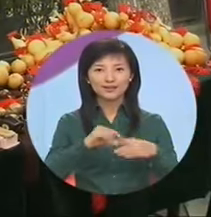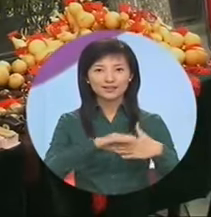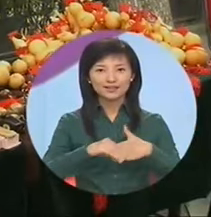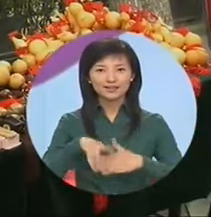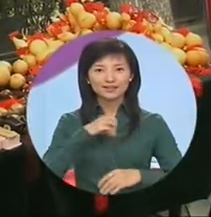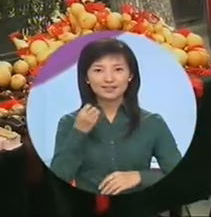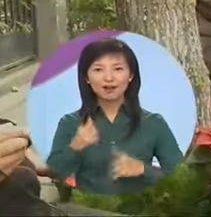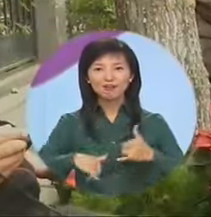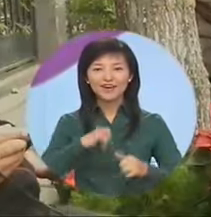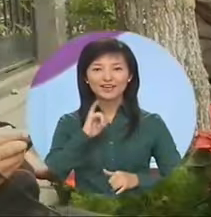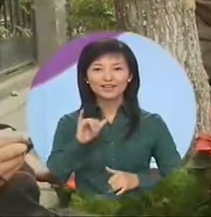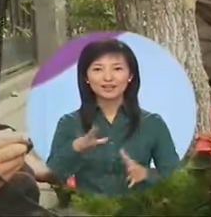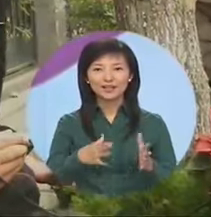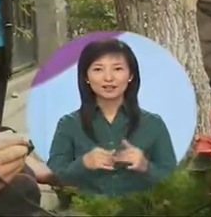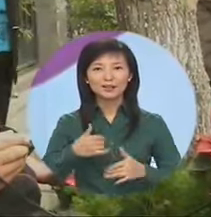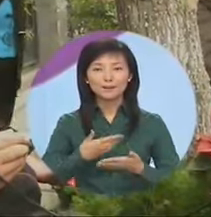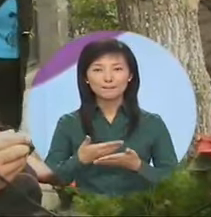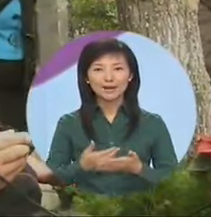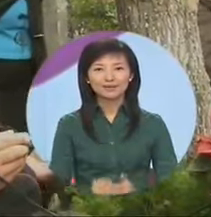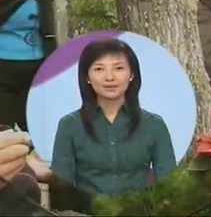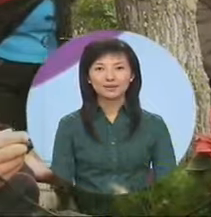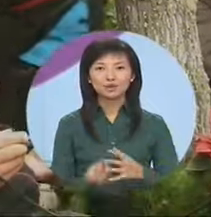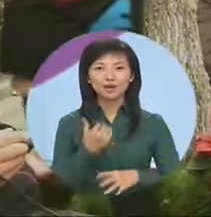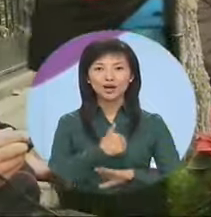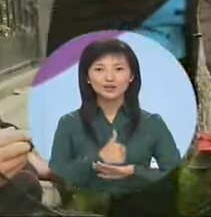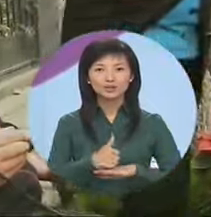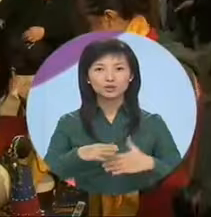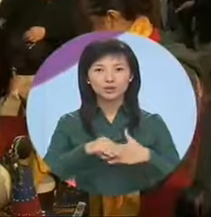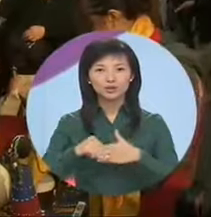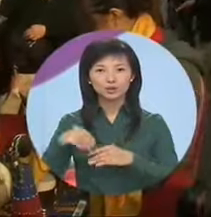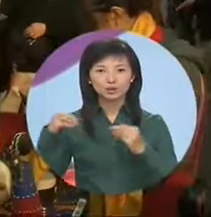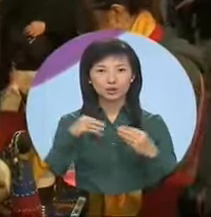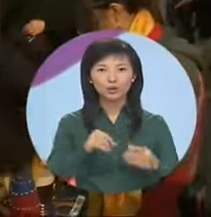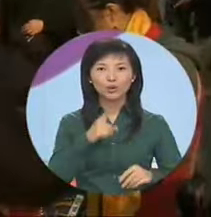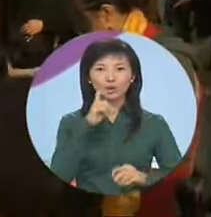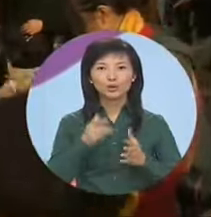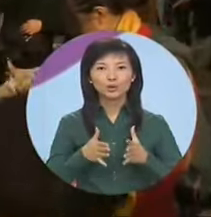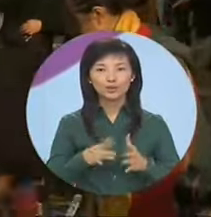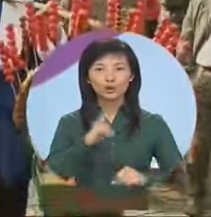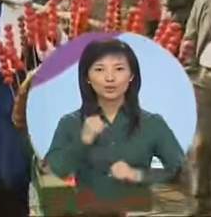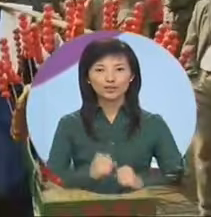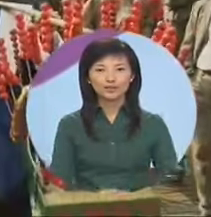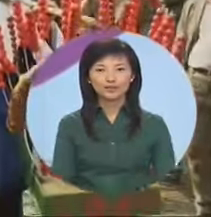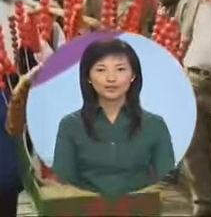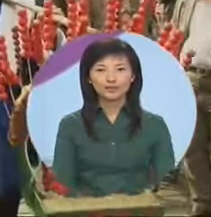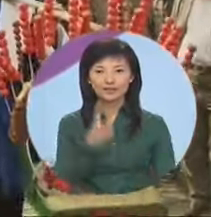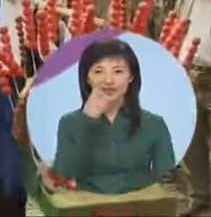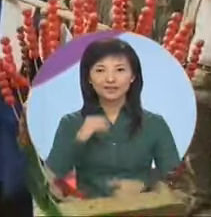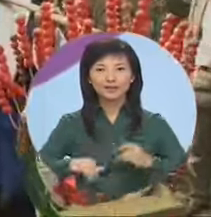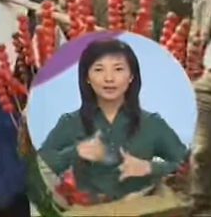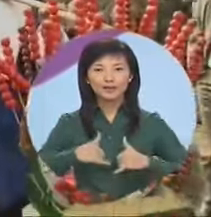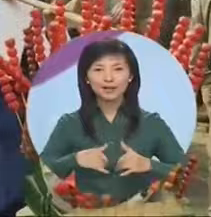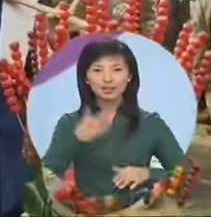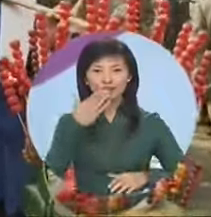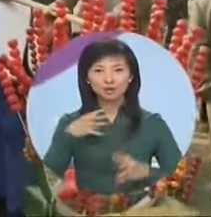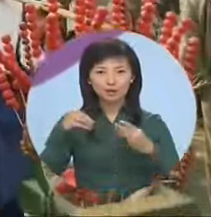着自己的小玩意儿来到集市进行展卖，创意牵手传统，使古老的胡同充满了活力。看着各类表演，